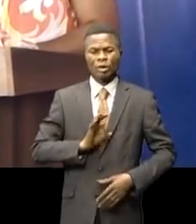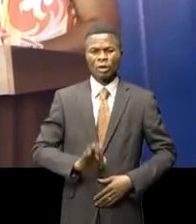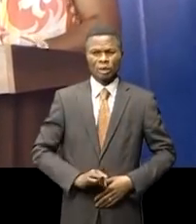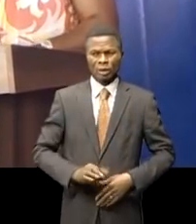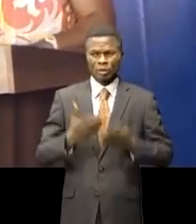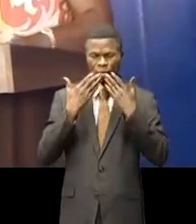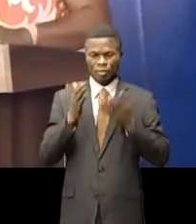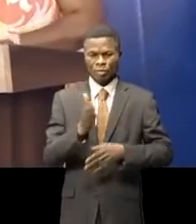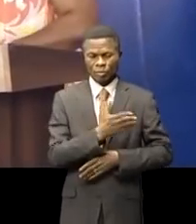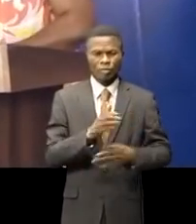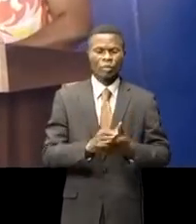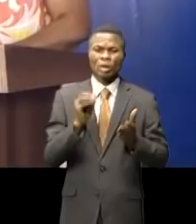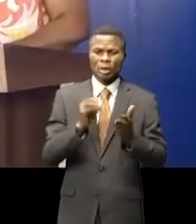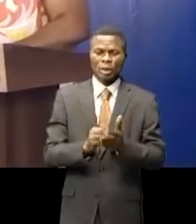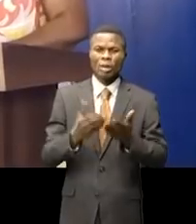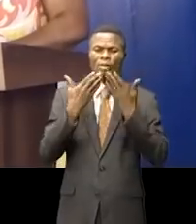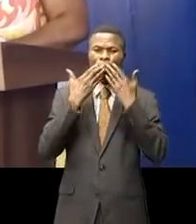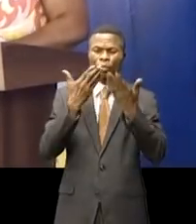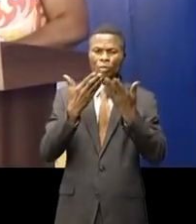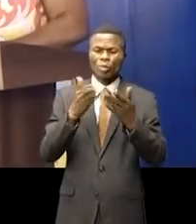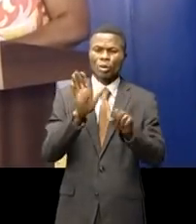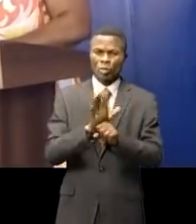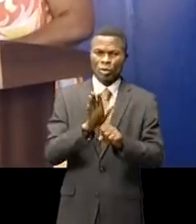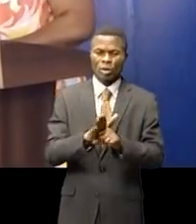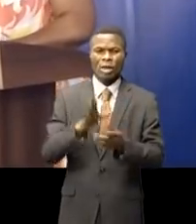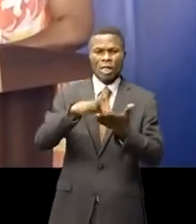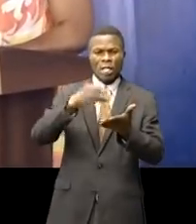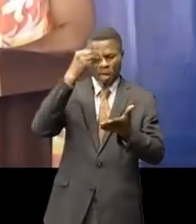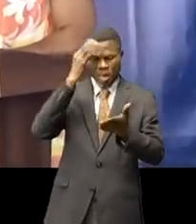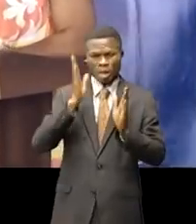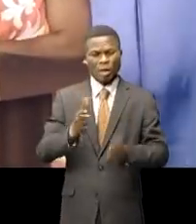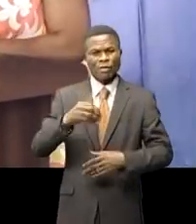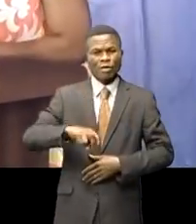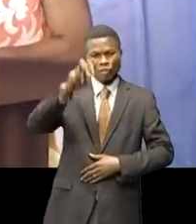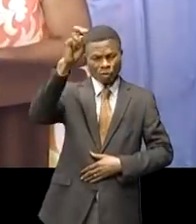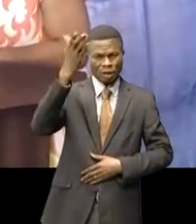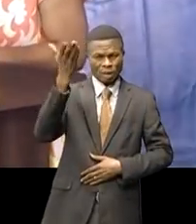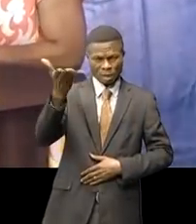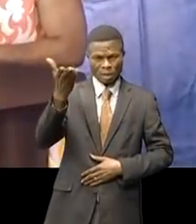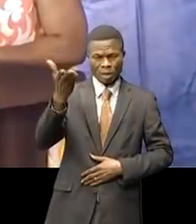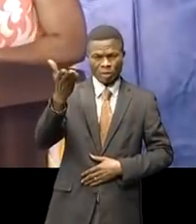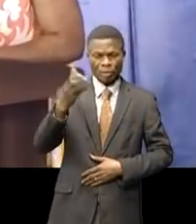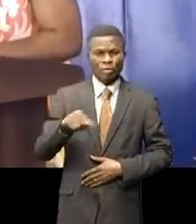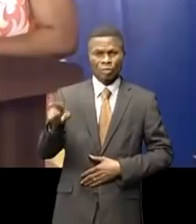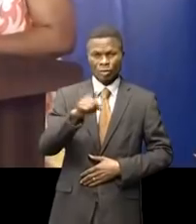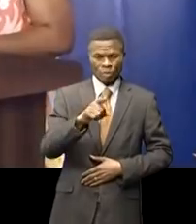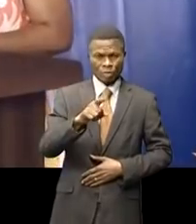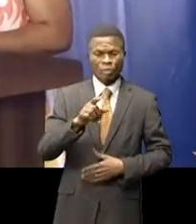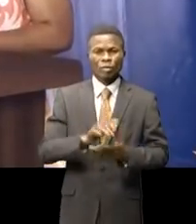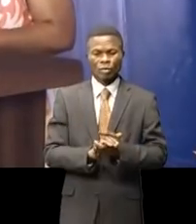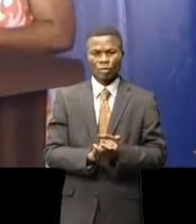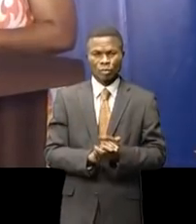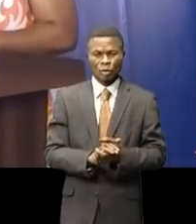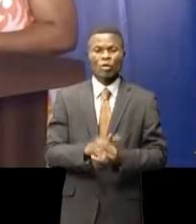je tiens encore à dire un mot à 9,9 et de la partie des 22 sélectionnés comme